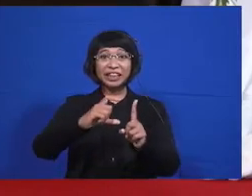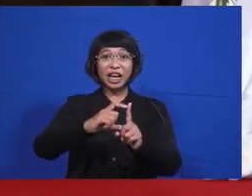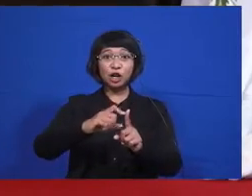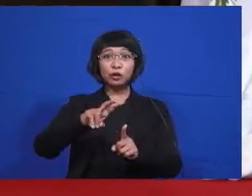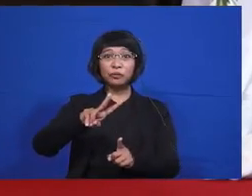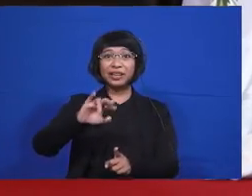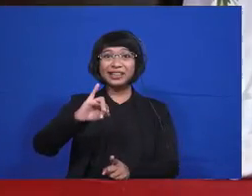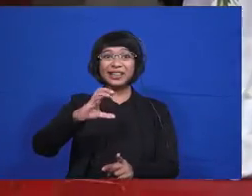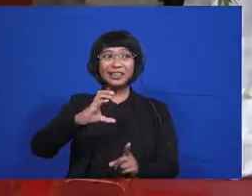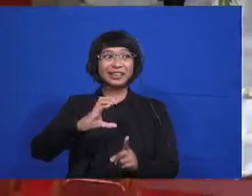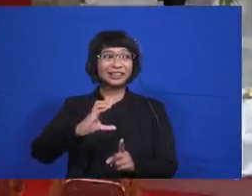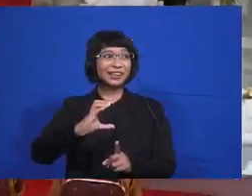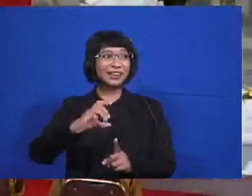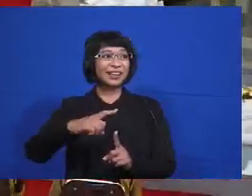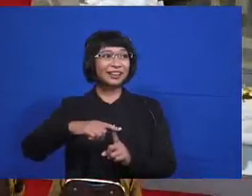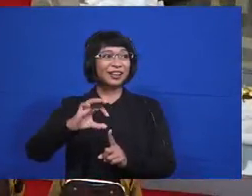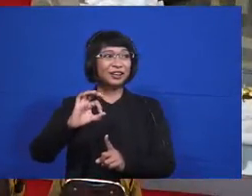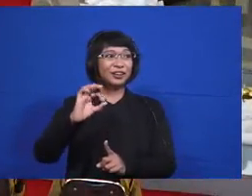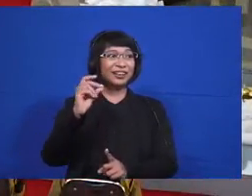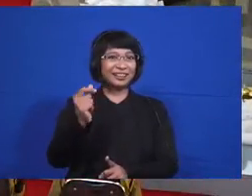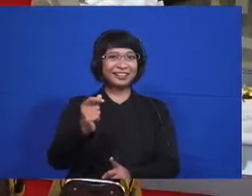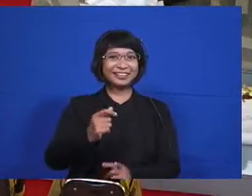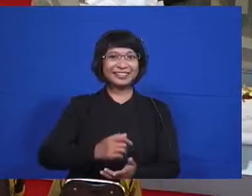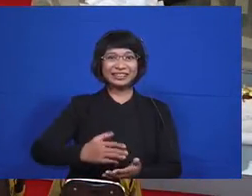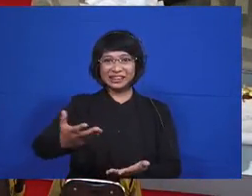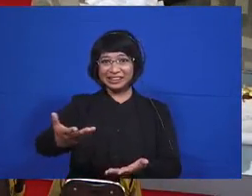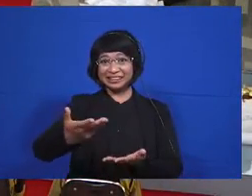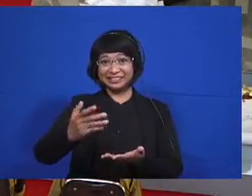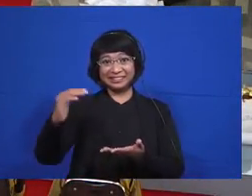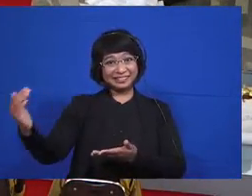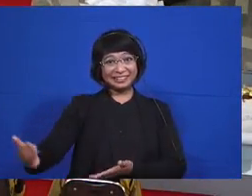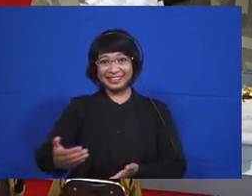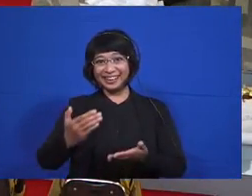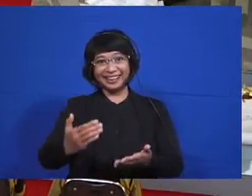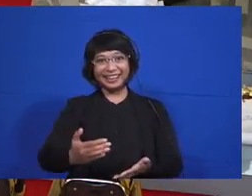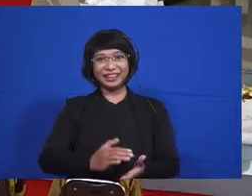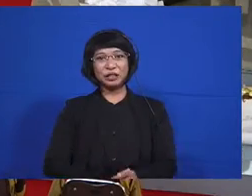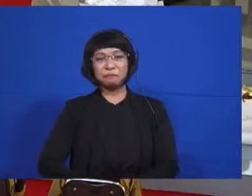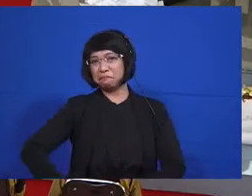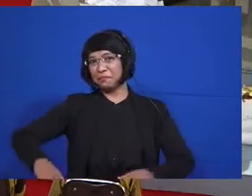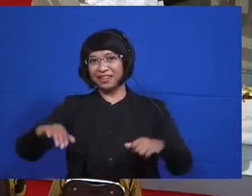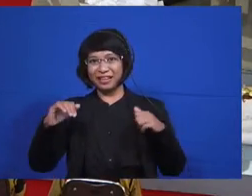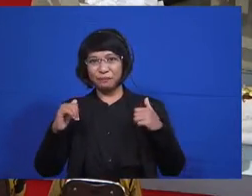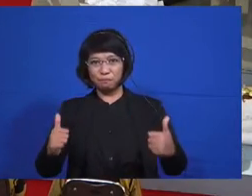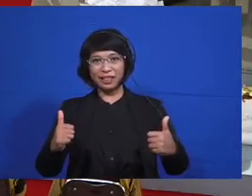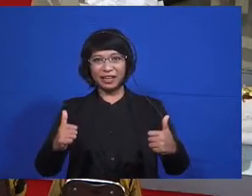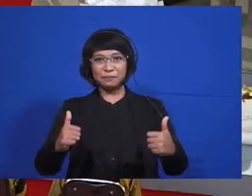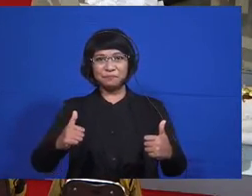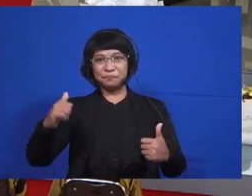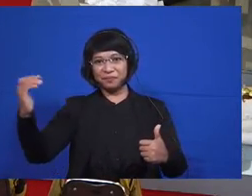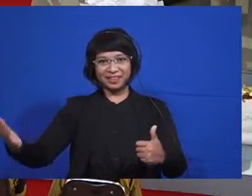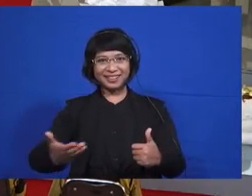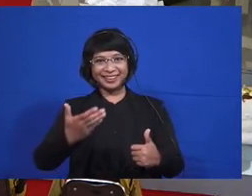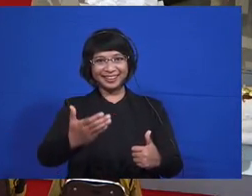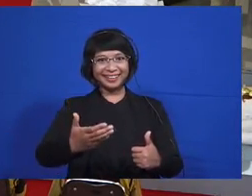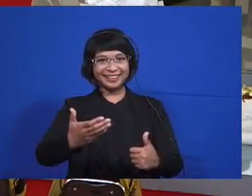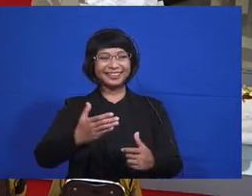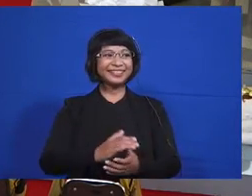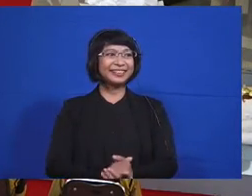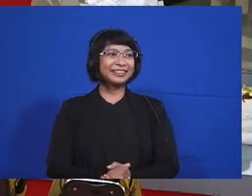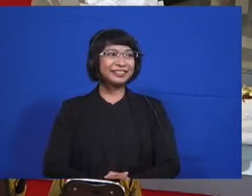Victor ini awal mengatakan, mantap, mantap, mantap. Ya. Tidak ada keraguan sama sekali, betul ya? Mboten, Pak.